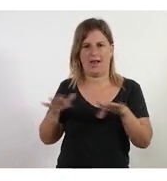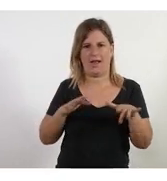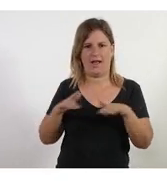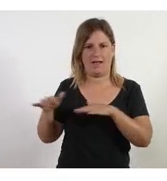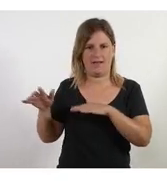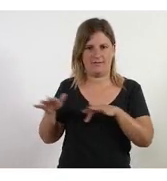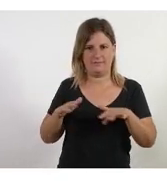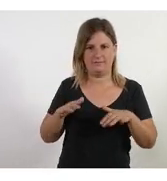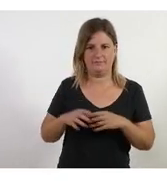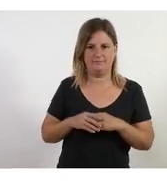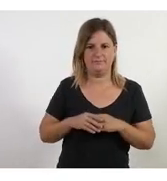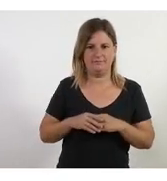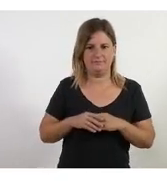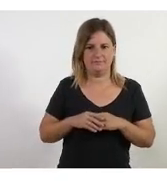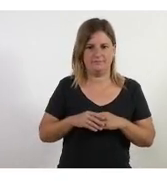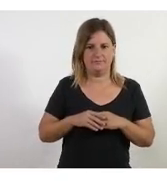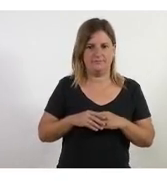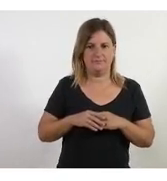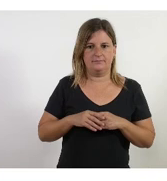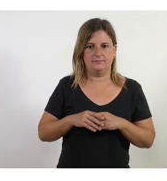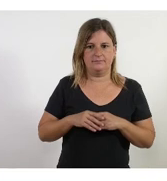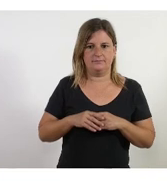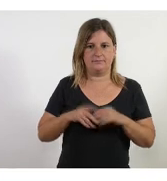peça determinada. El